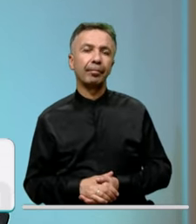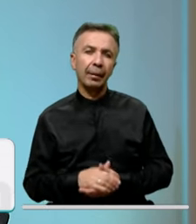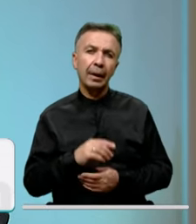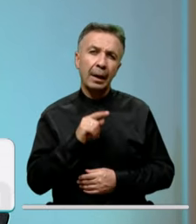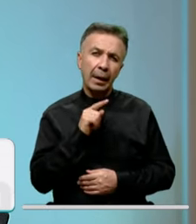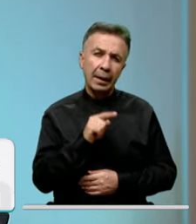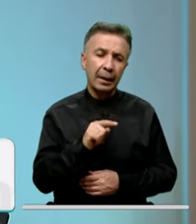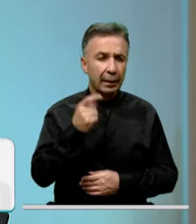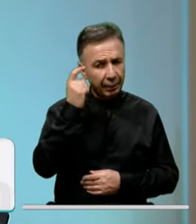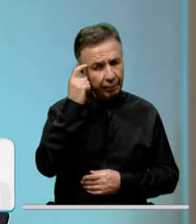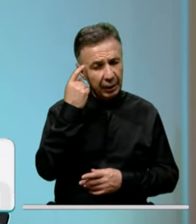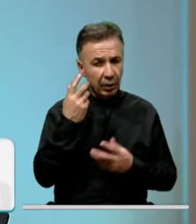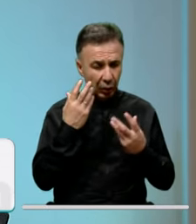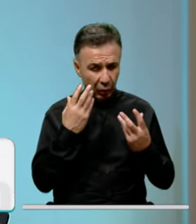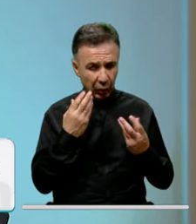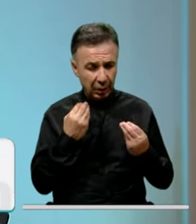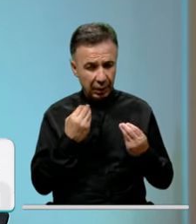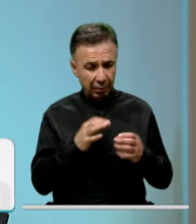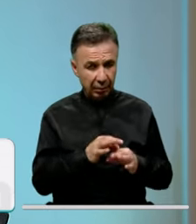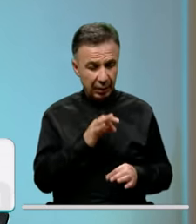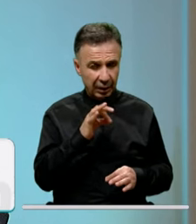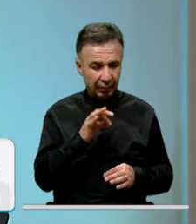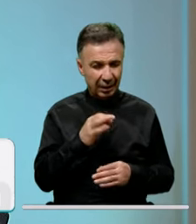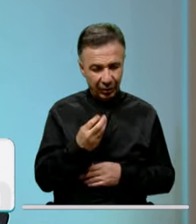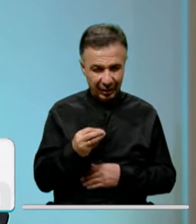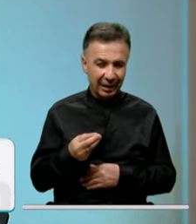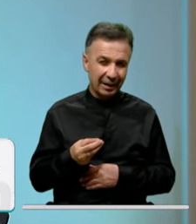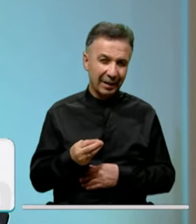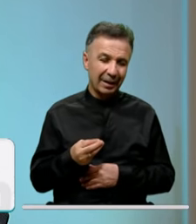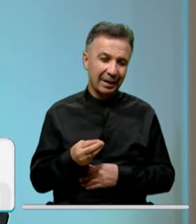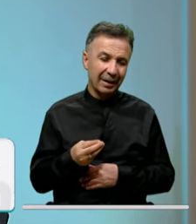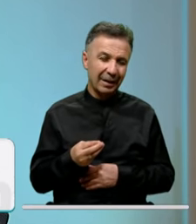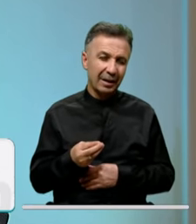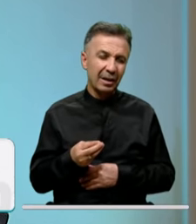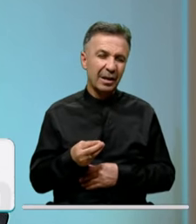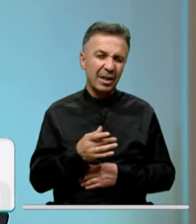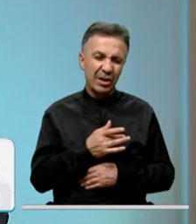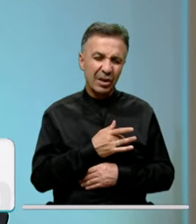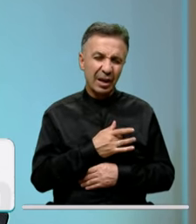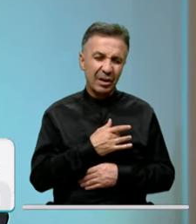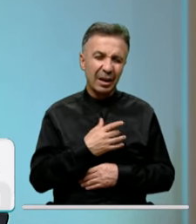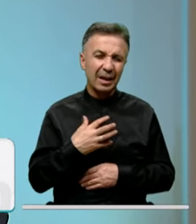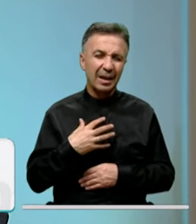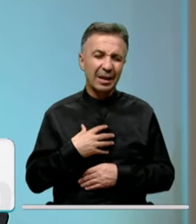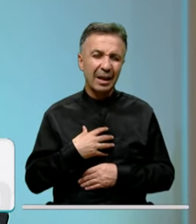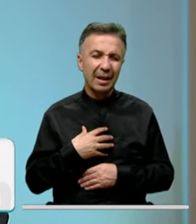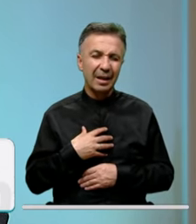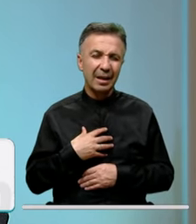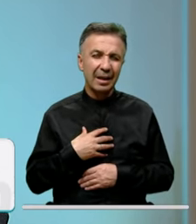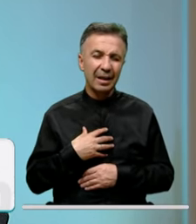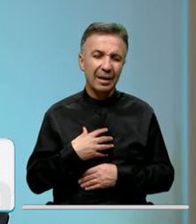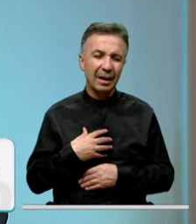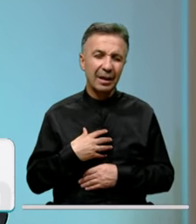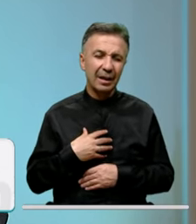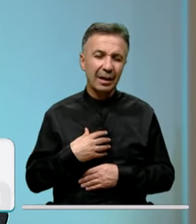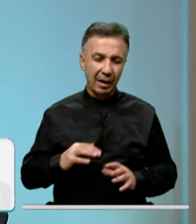de bilinçli olarak bir bireyi, bir canlıyı canlı canlı kendi karnında